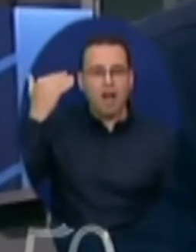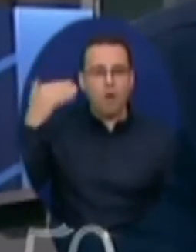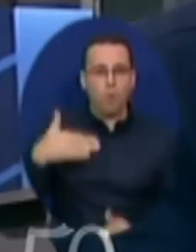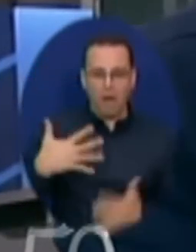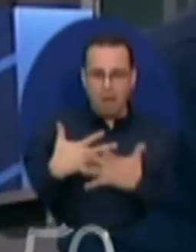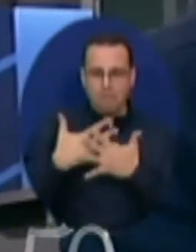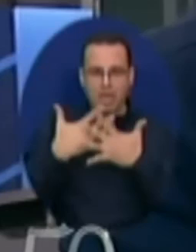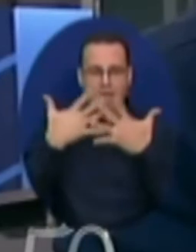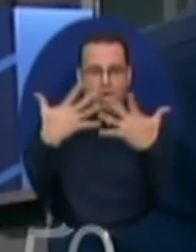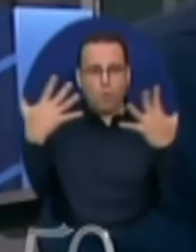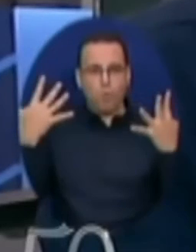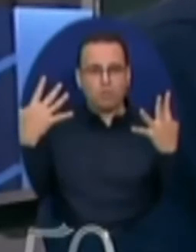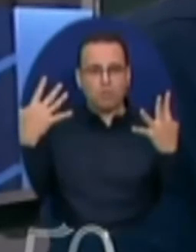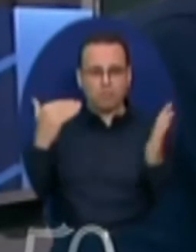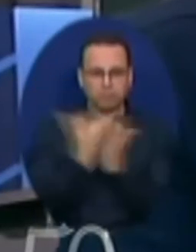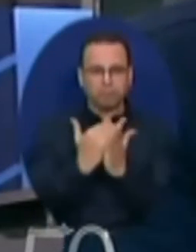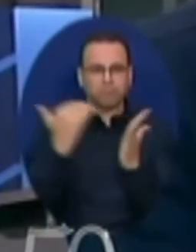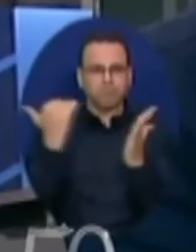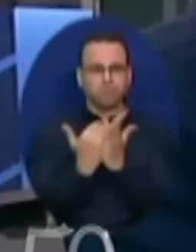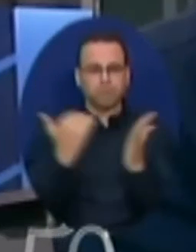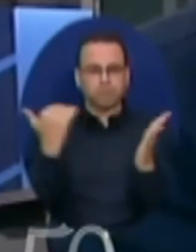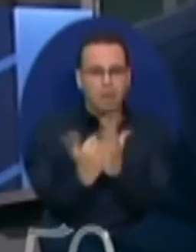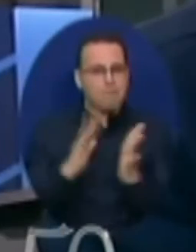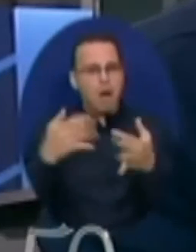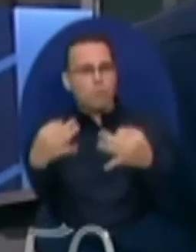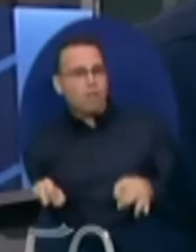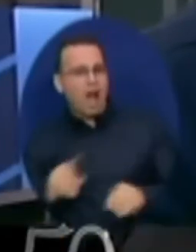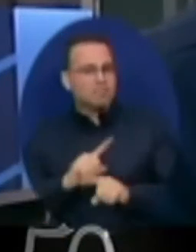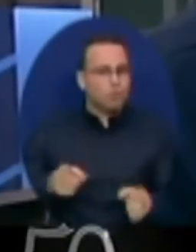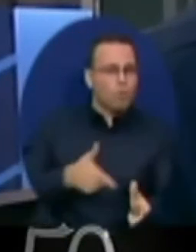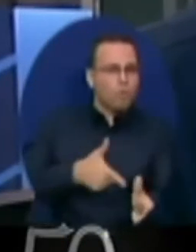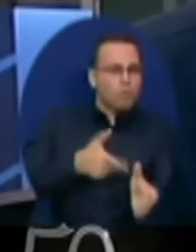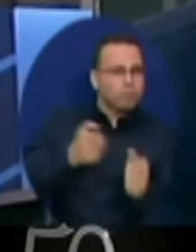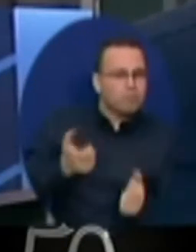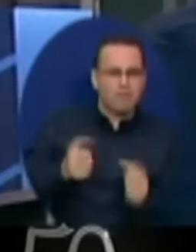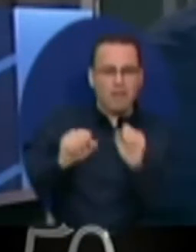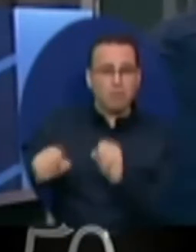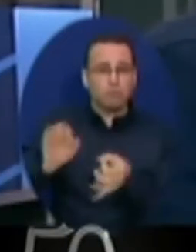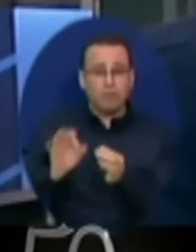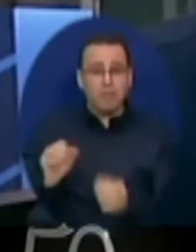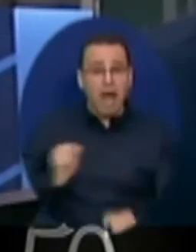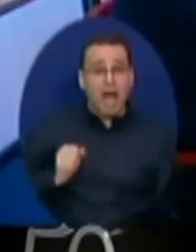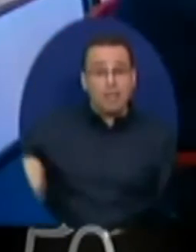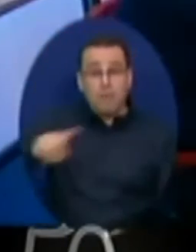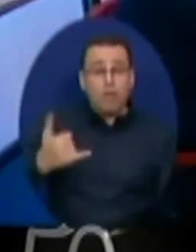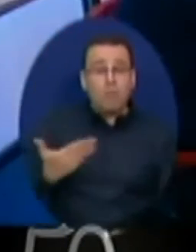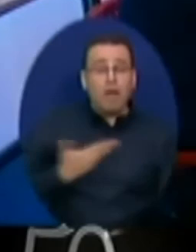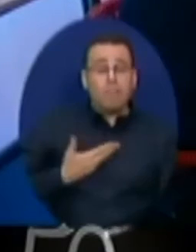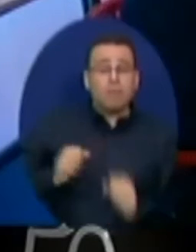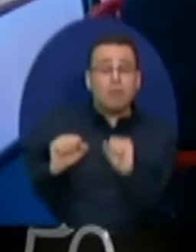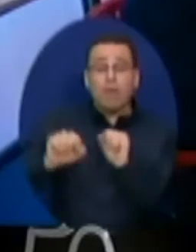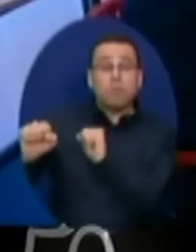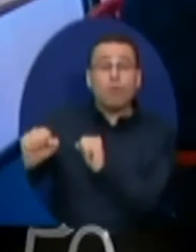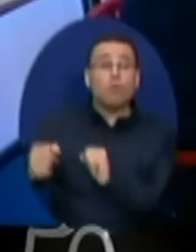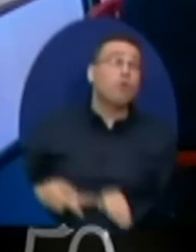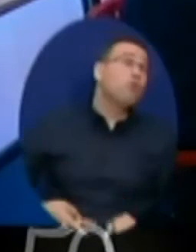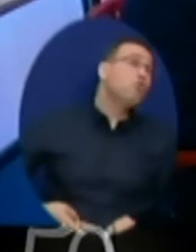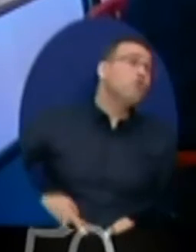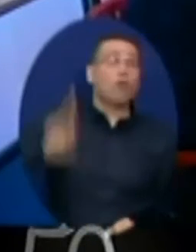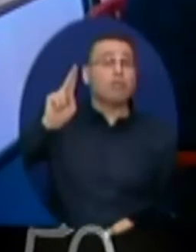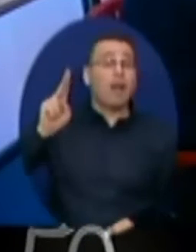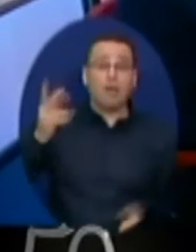בהירות, בהוראות פתיחה באש, בנועלי אירוע, בגיבוי המשפטי. חיילים מקבלים היום גיבוי יותר מכל